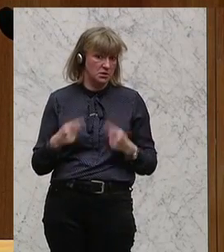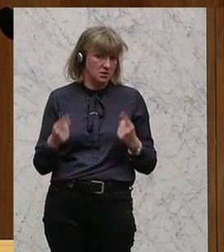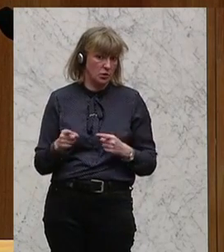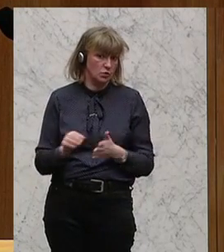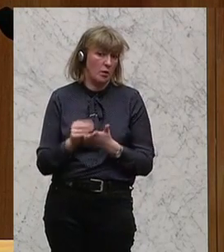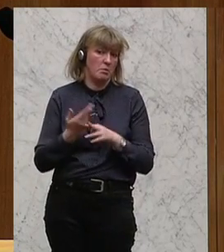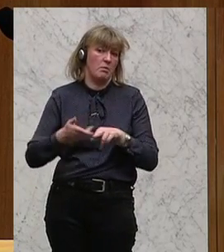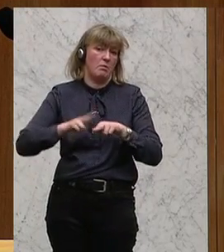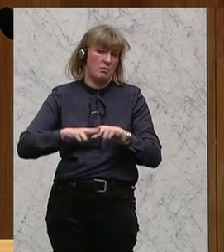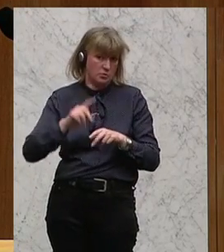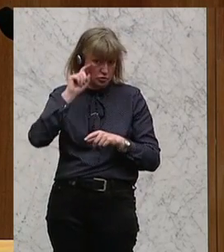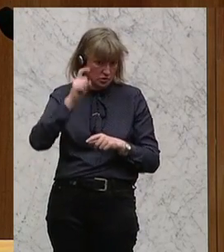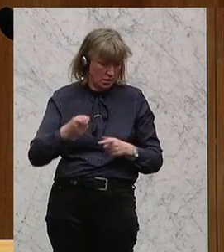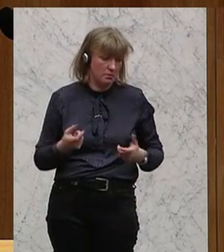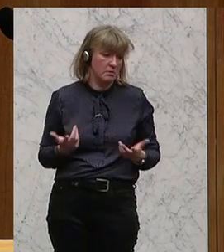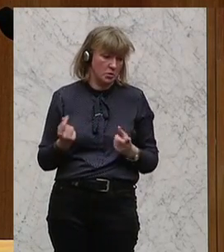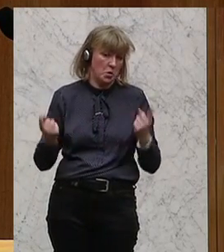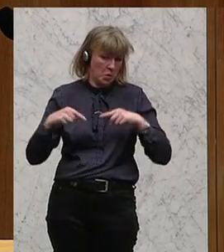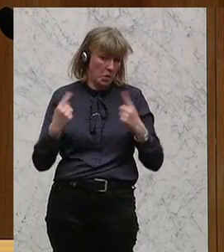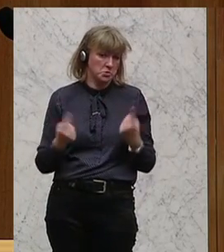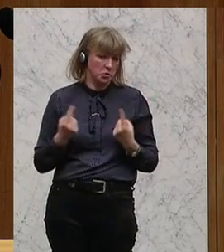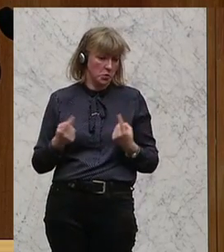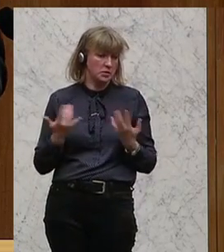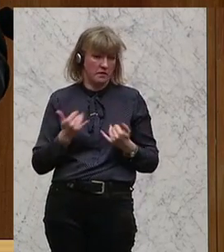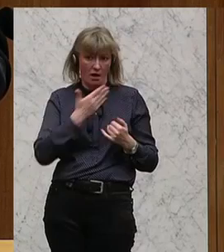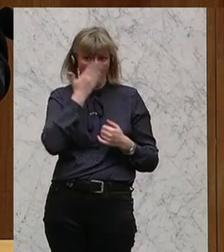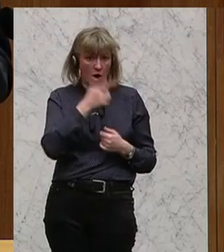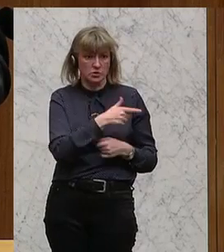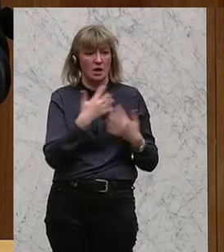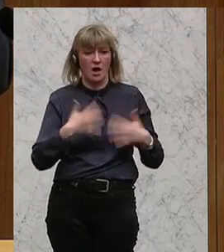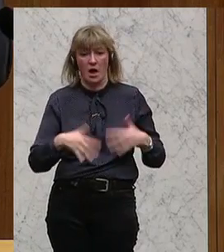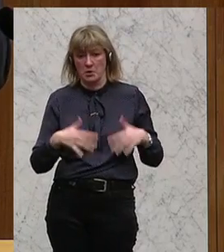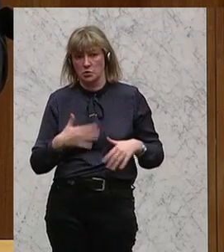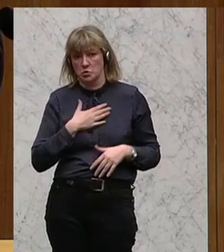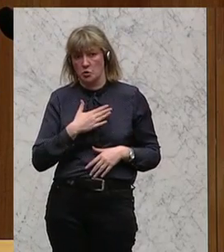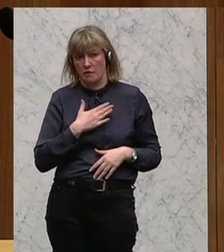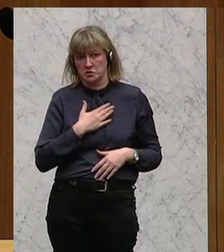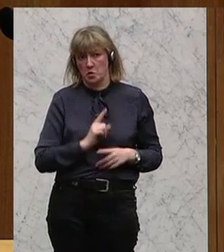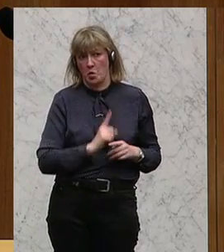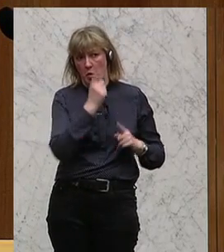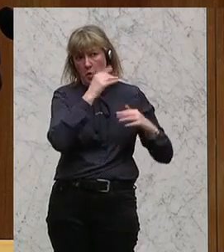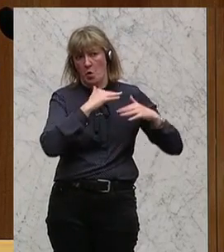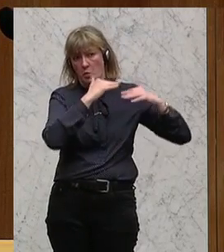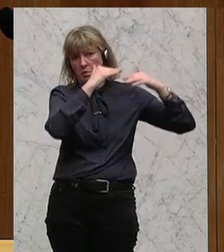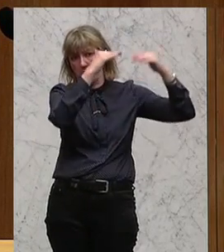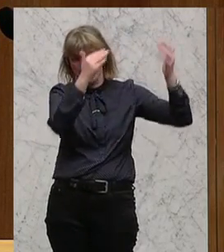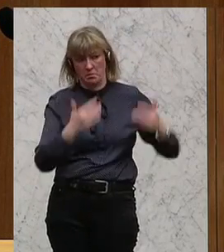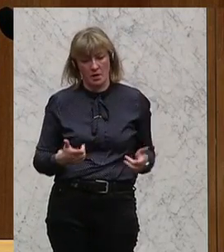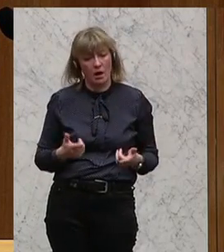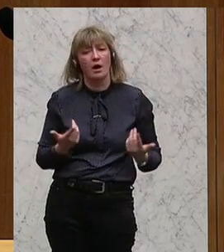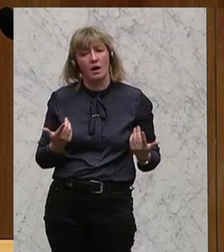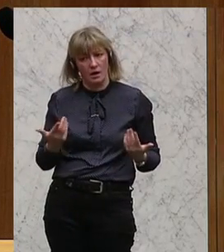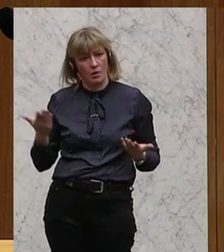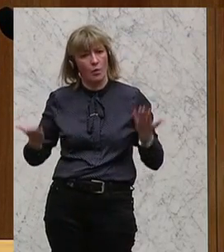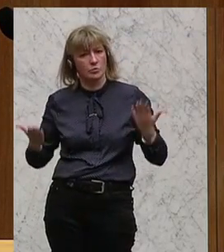Situation weiterhin an. Das kommt zu einer Situation dazu, wo die Ausländerarbeitslosigkeit ohnehin sehr hoch ist und weiter steigt, übrigens im